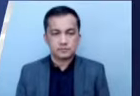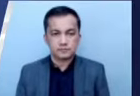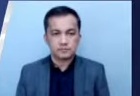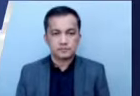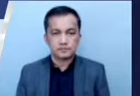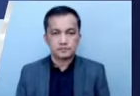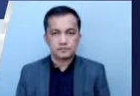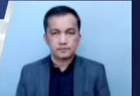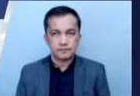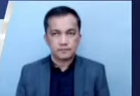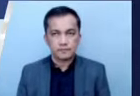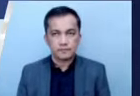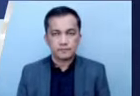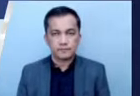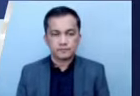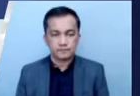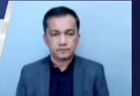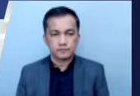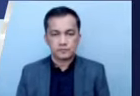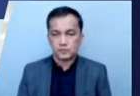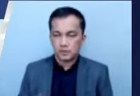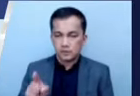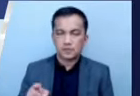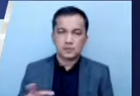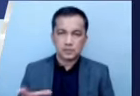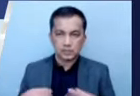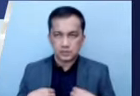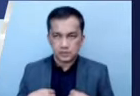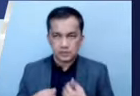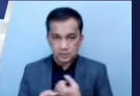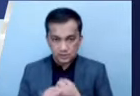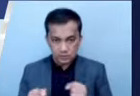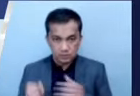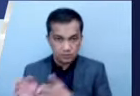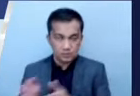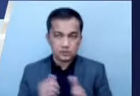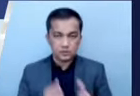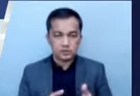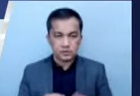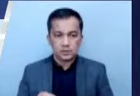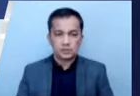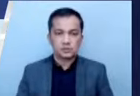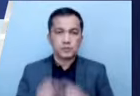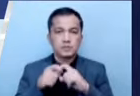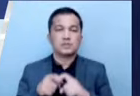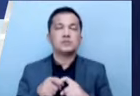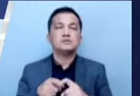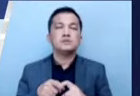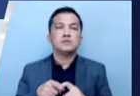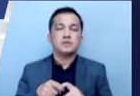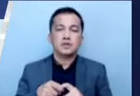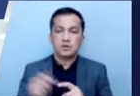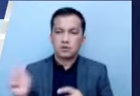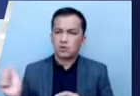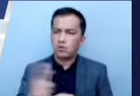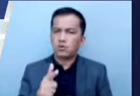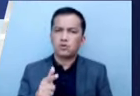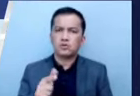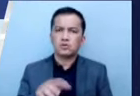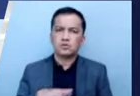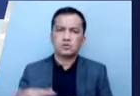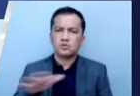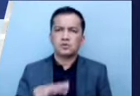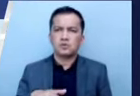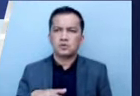So we have taken the safe measure of suspending all of those who have